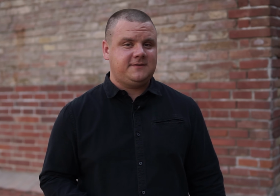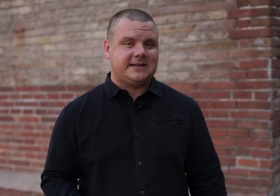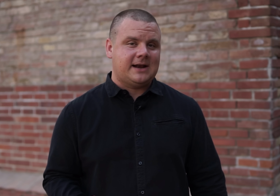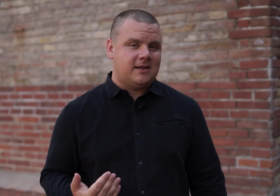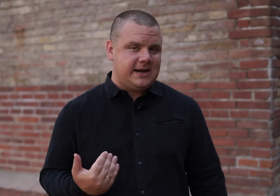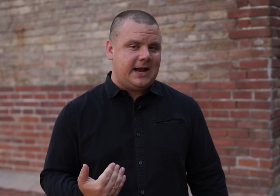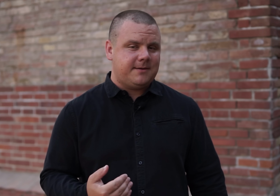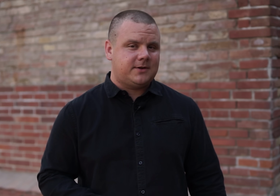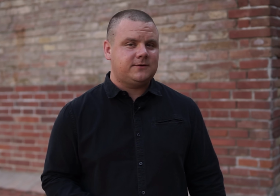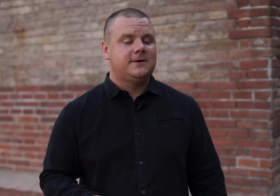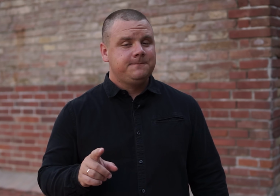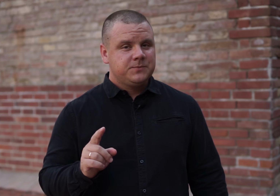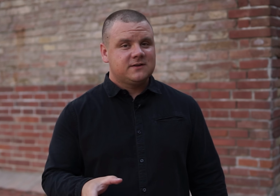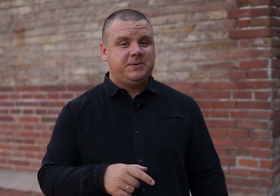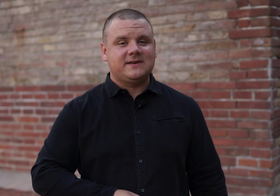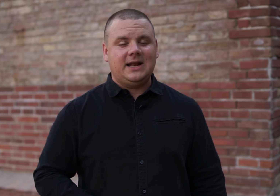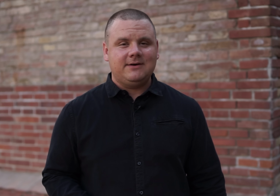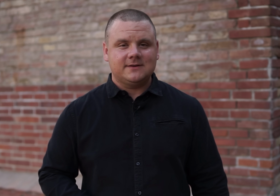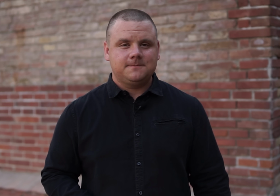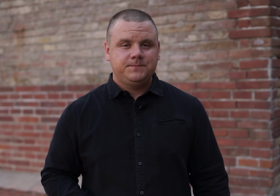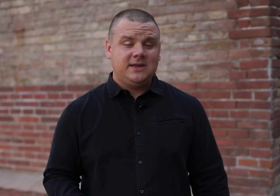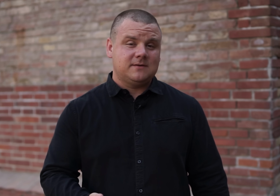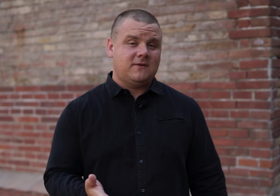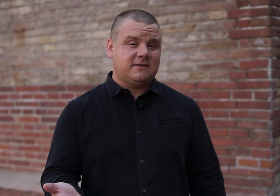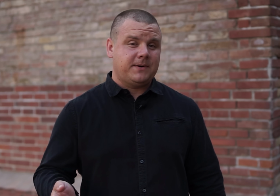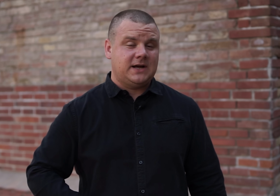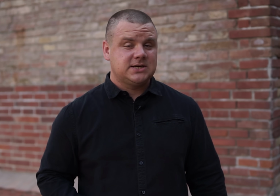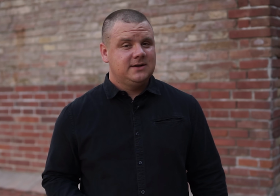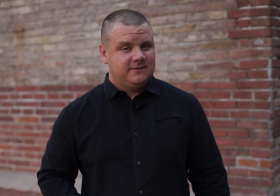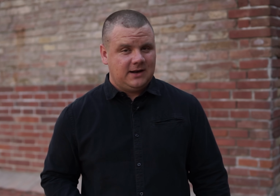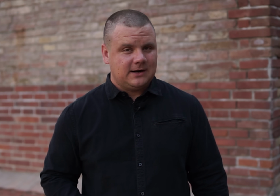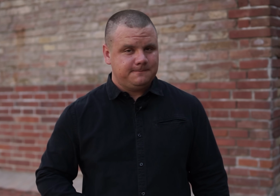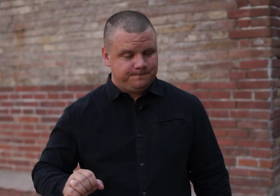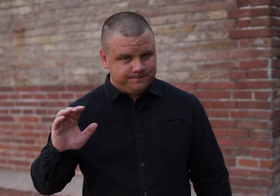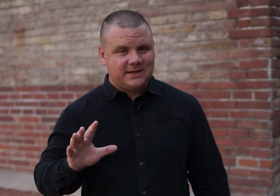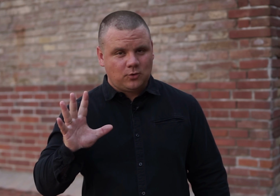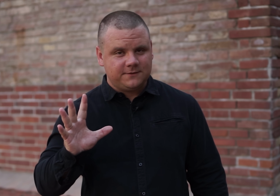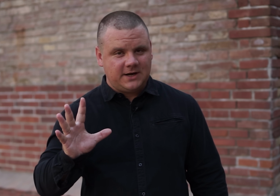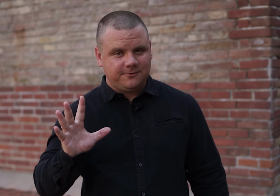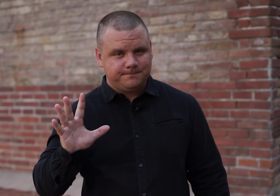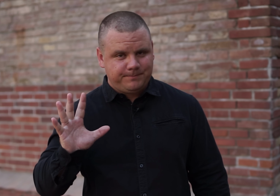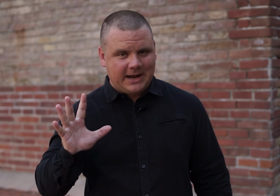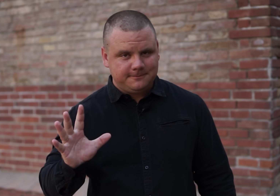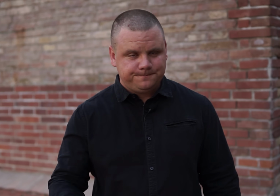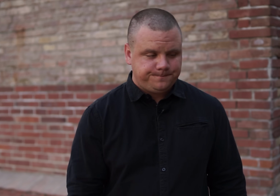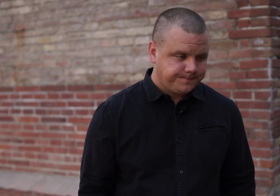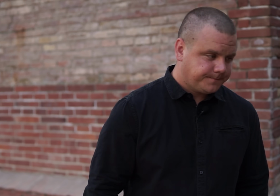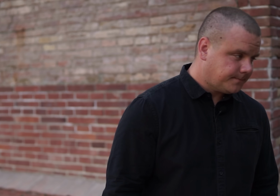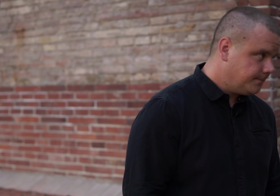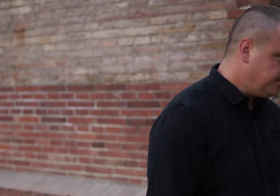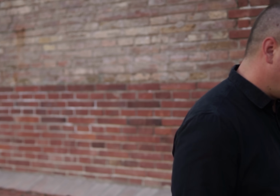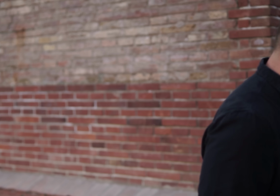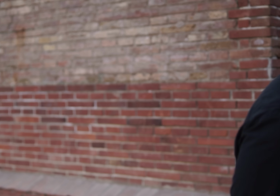реальные новости от канала «Реальная Беларусь» специально для вас. И не забывайте про наш Телеграм. До скорых встреч. Пока.